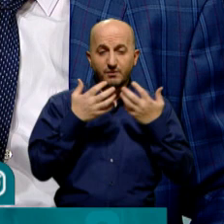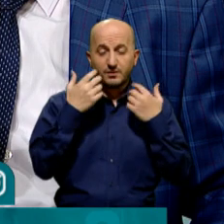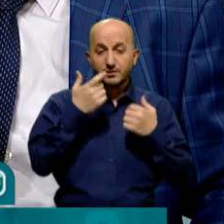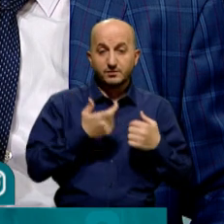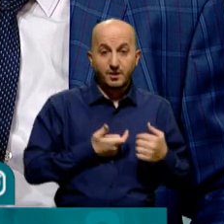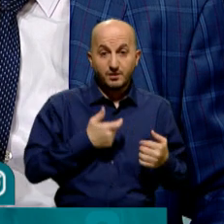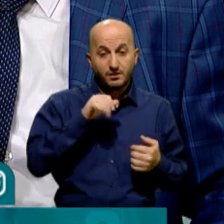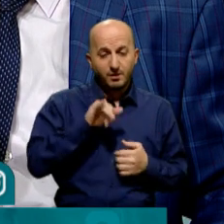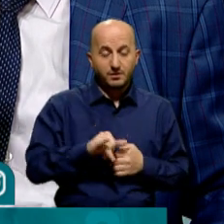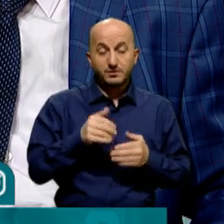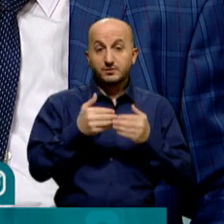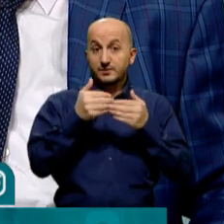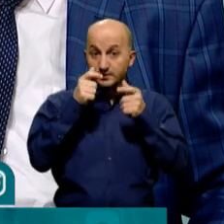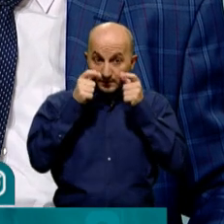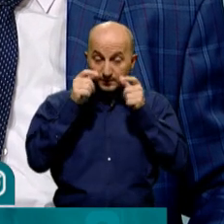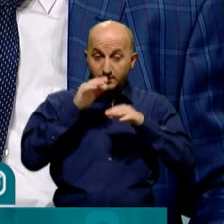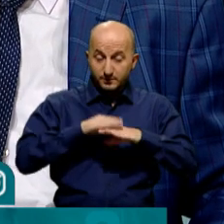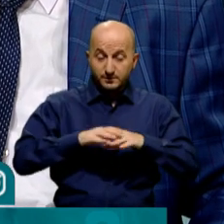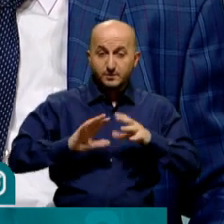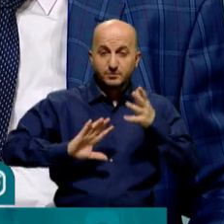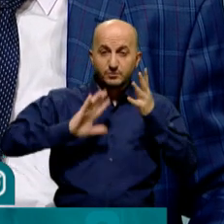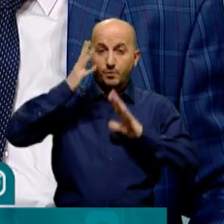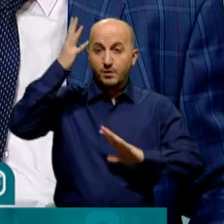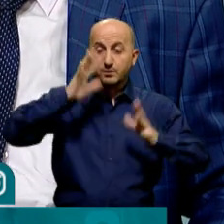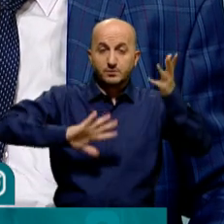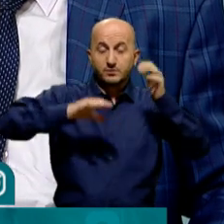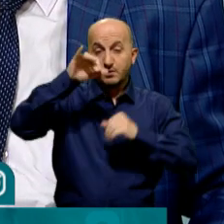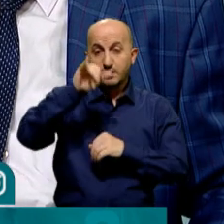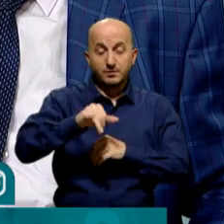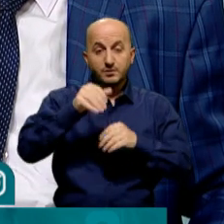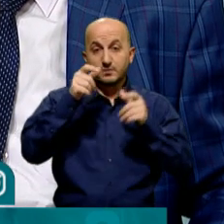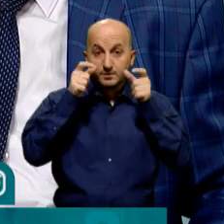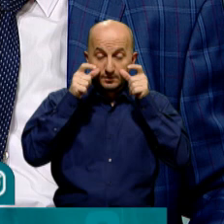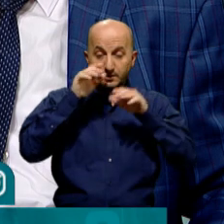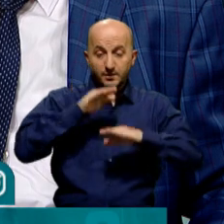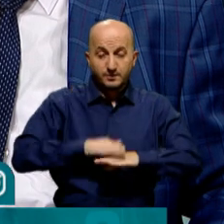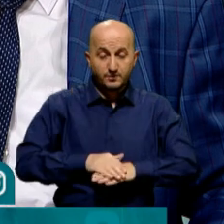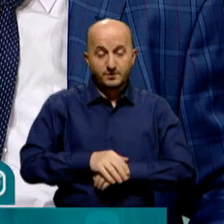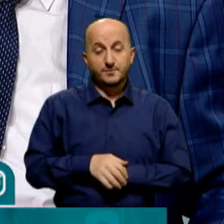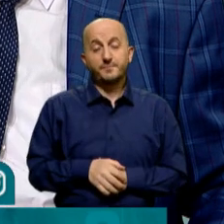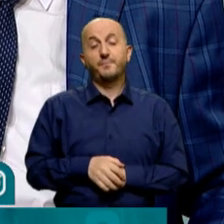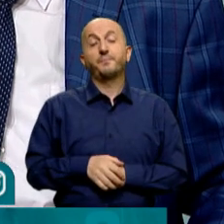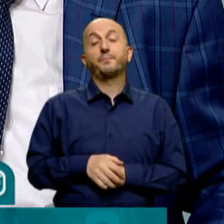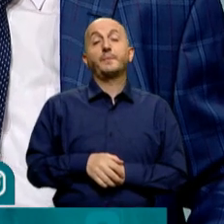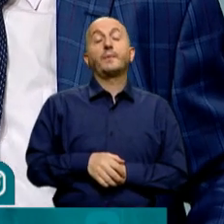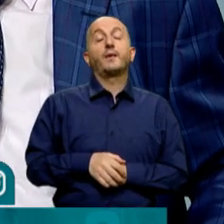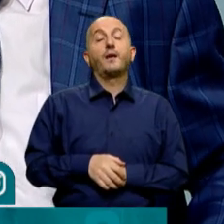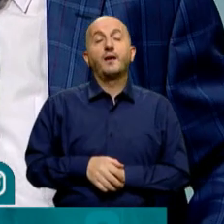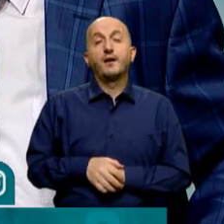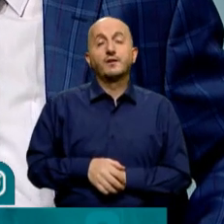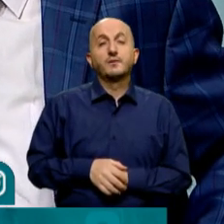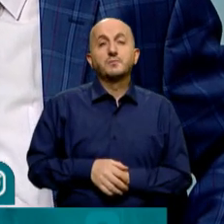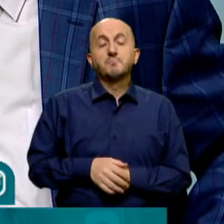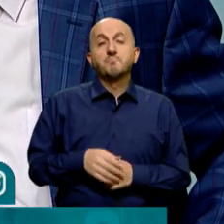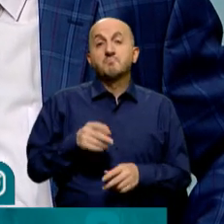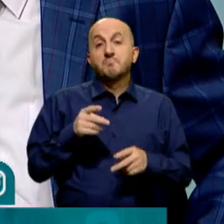hukukuna girmekten de uzak duracağız, duanın hakkına girmekten de uzak duracağız. Ya şöyle tercüme